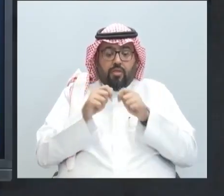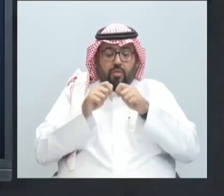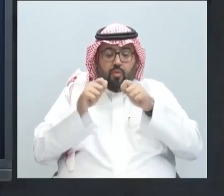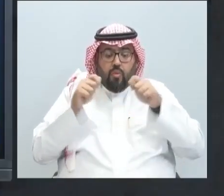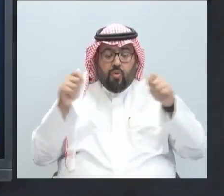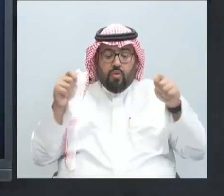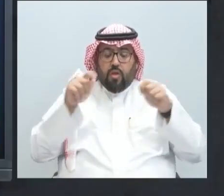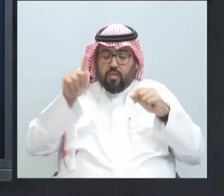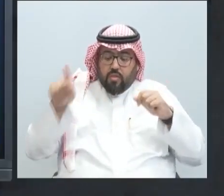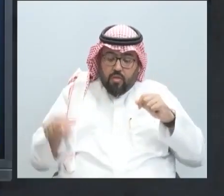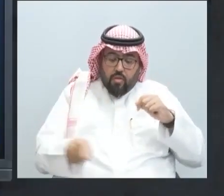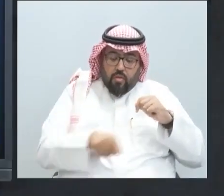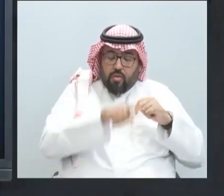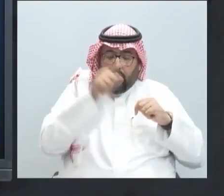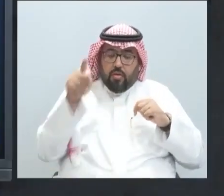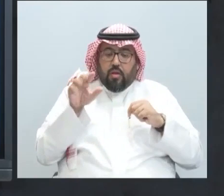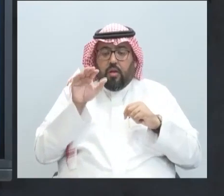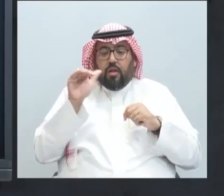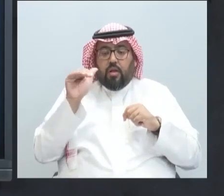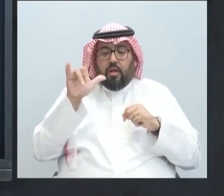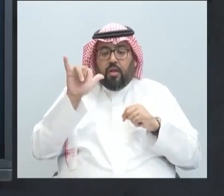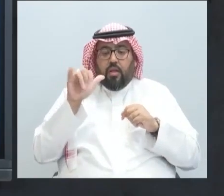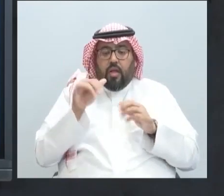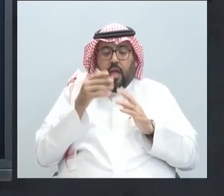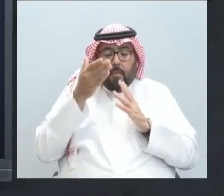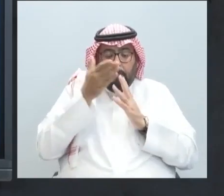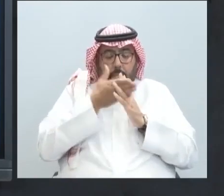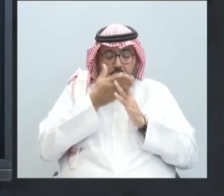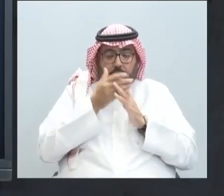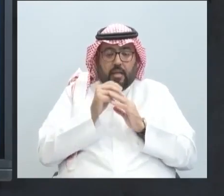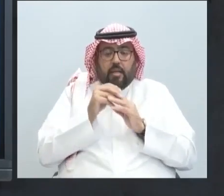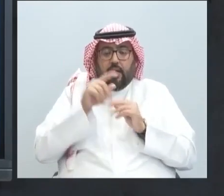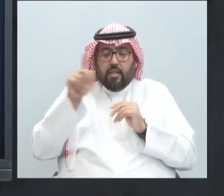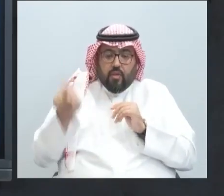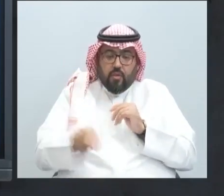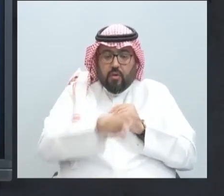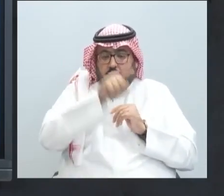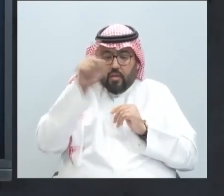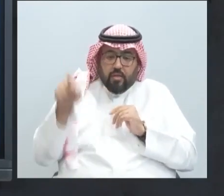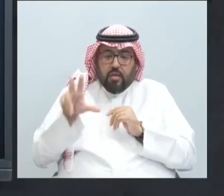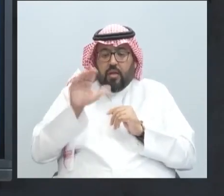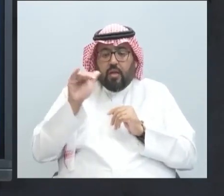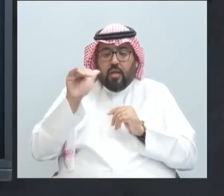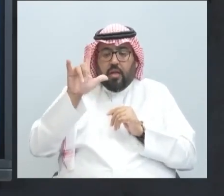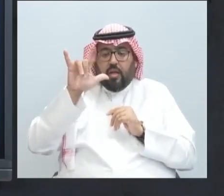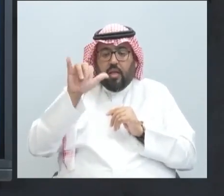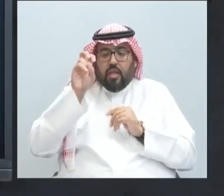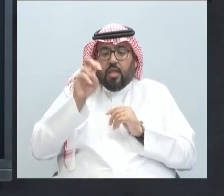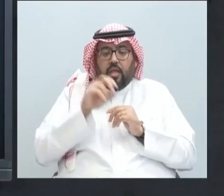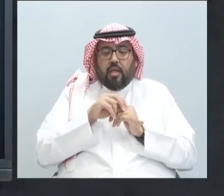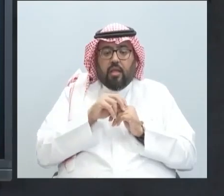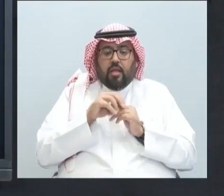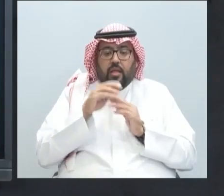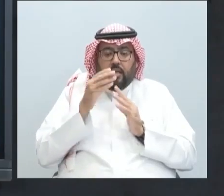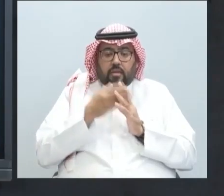في دوره الخليه مباشره نذكر الطور البيني هنا على مستوى دوره الخليه هنا يتكلم يذكر لنا على مستوى